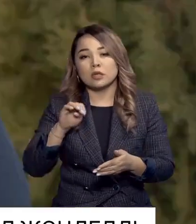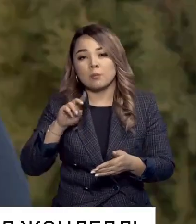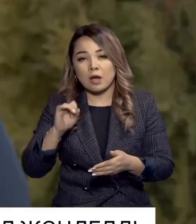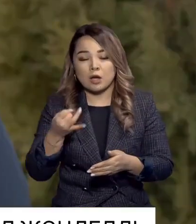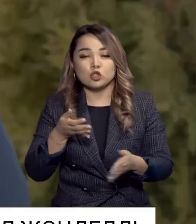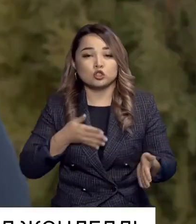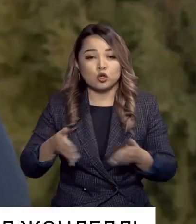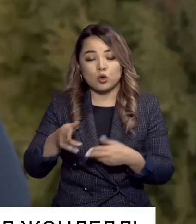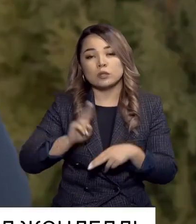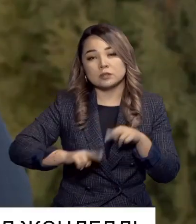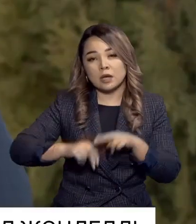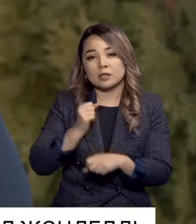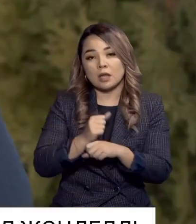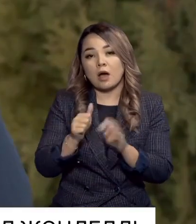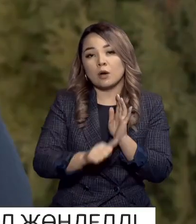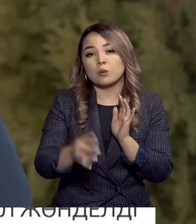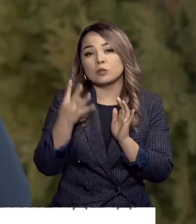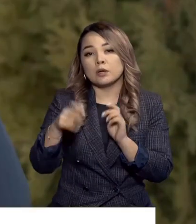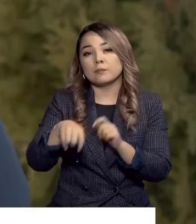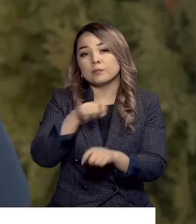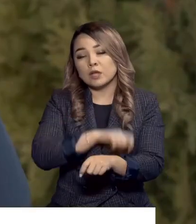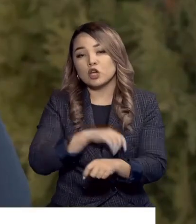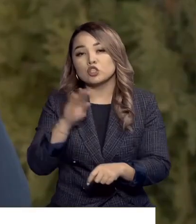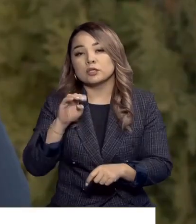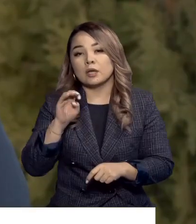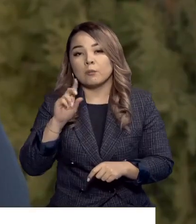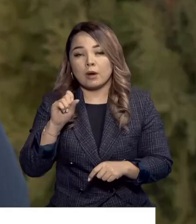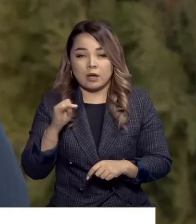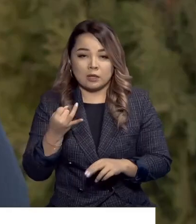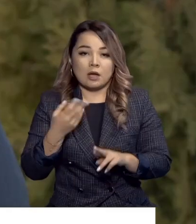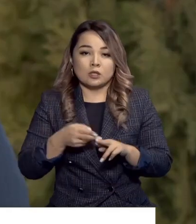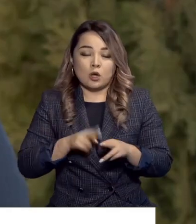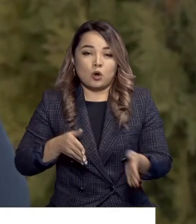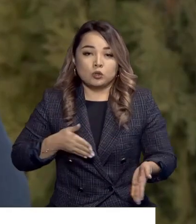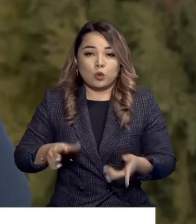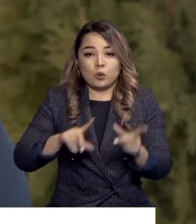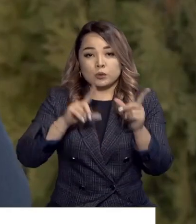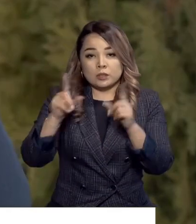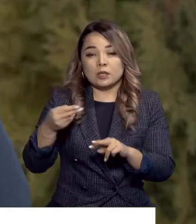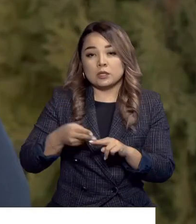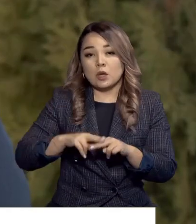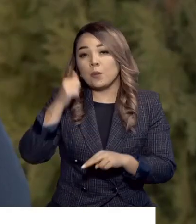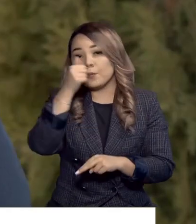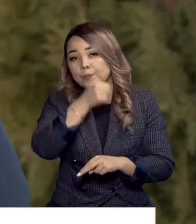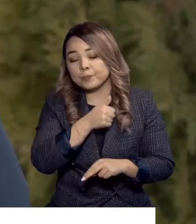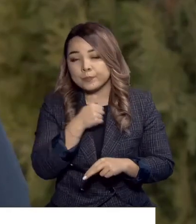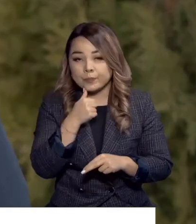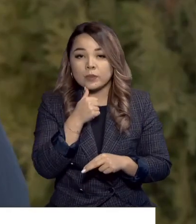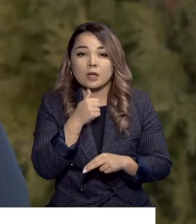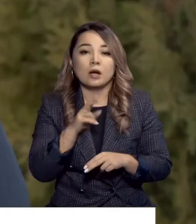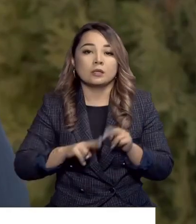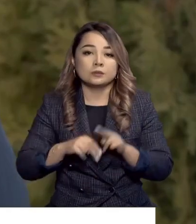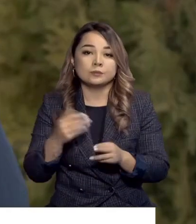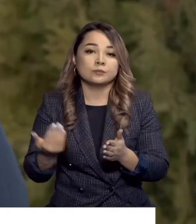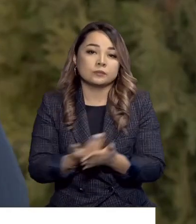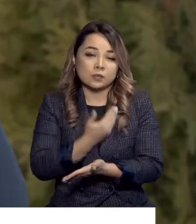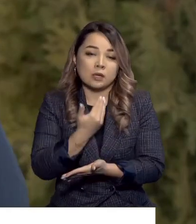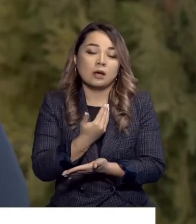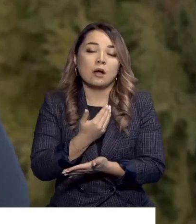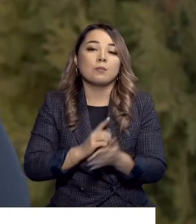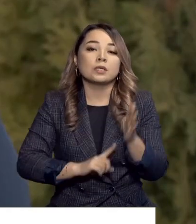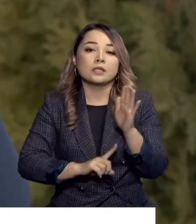жөнделуде. 64 шақырым Жетібай құрық автомобиль жолына биылғы жылы қайта құрылымда жұмысы